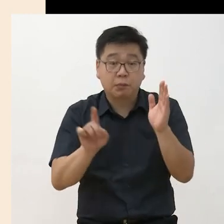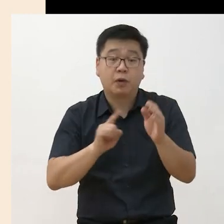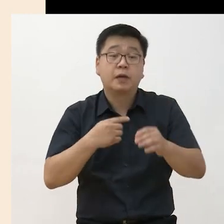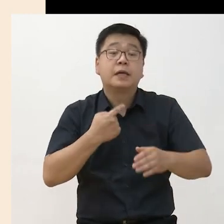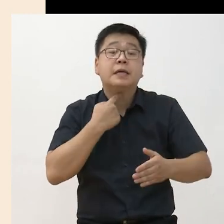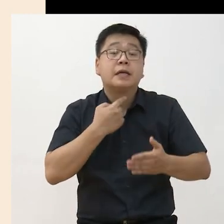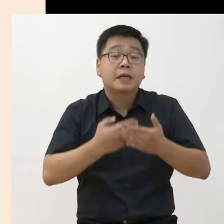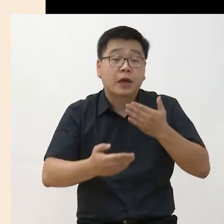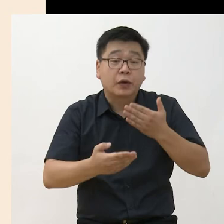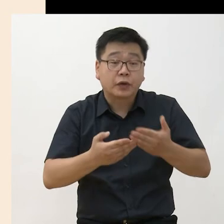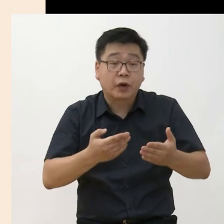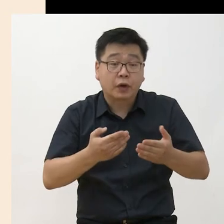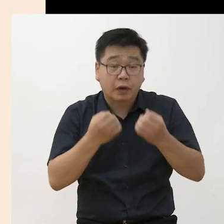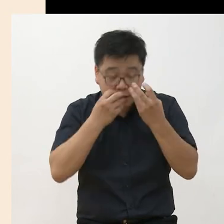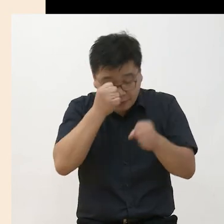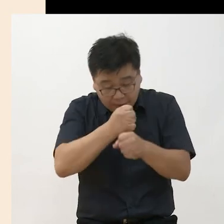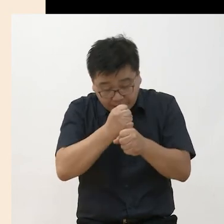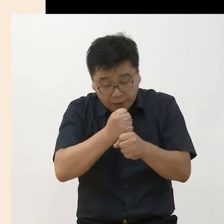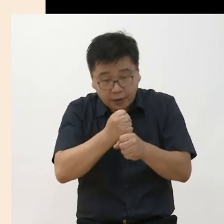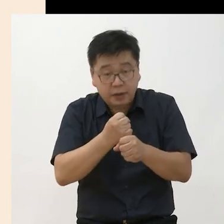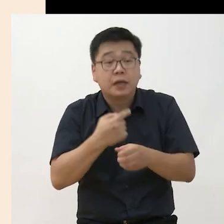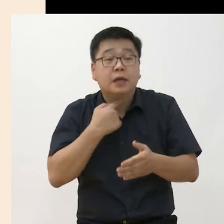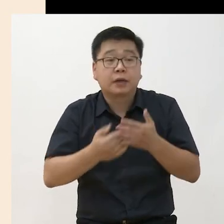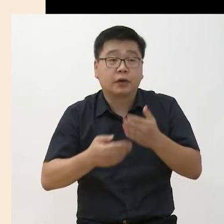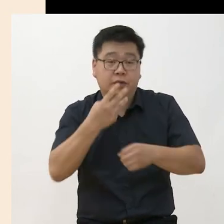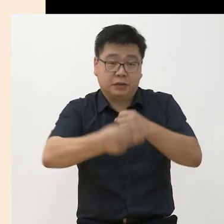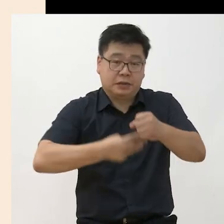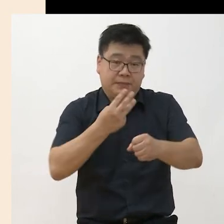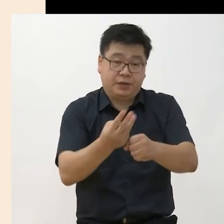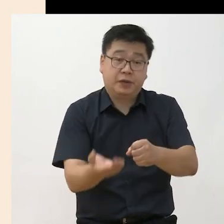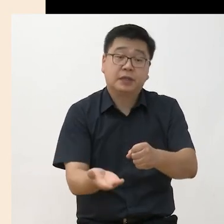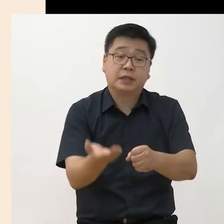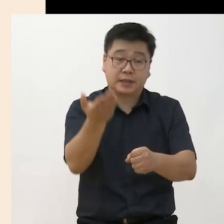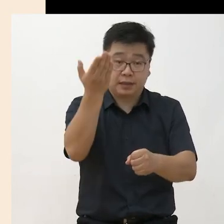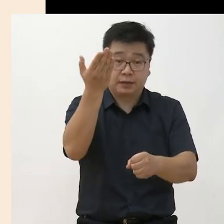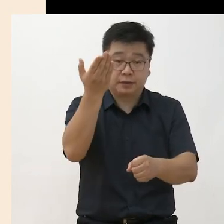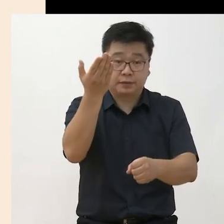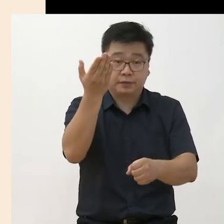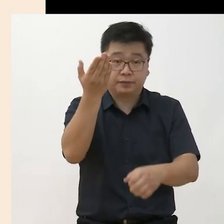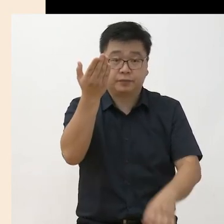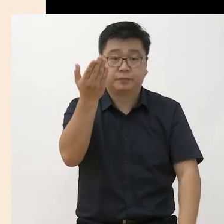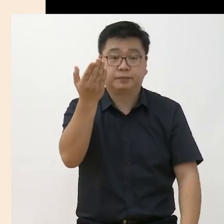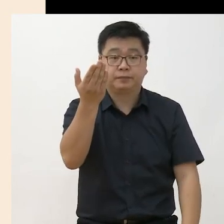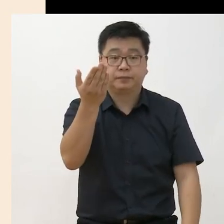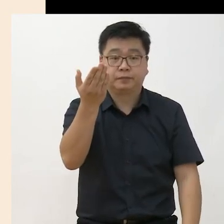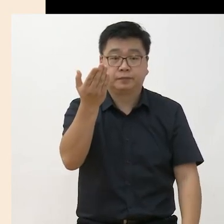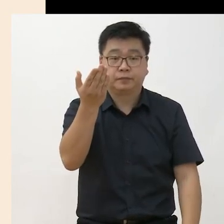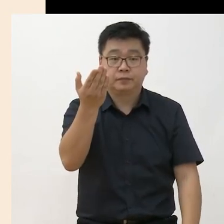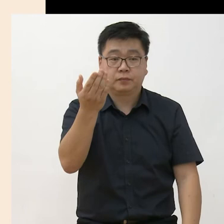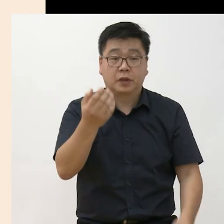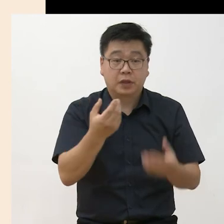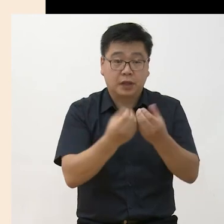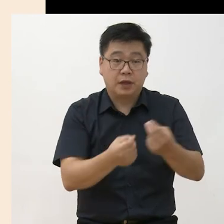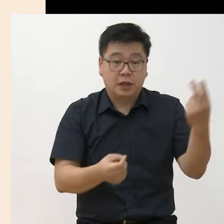3년 창작 활동 시작 후에 3년 이상 경과한 작가. 여기서 이제 그